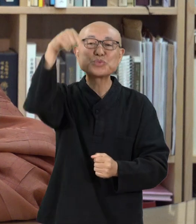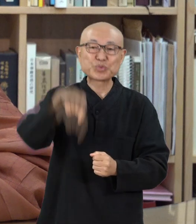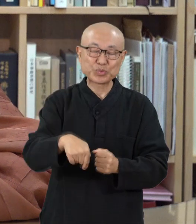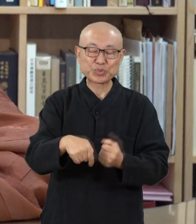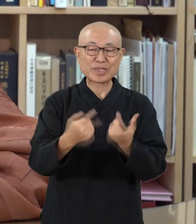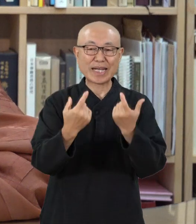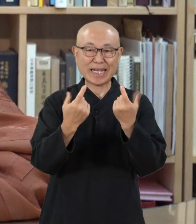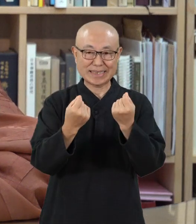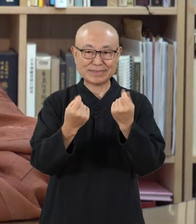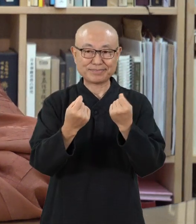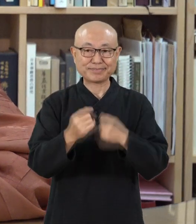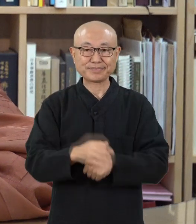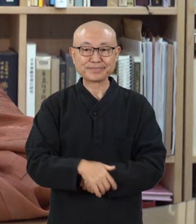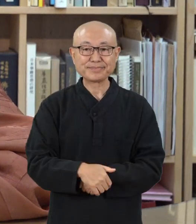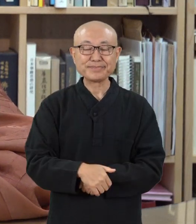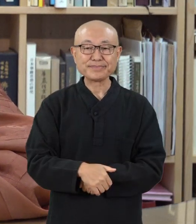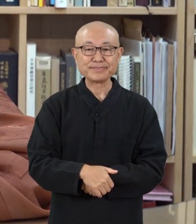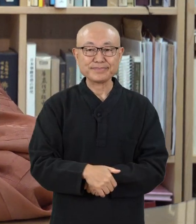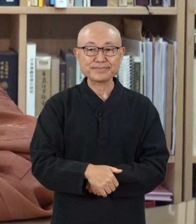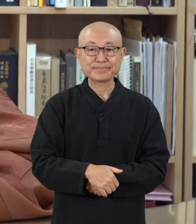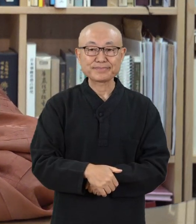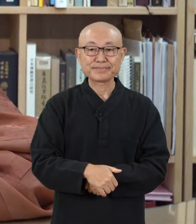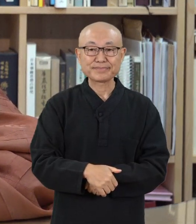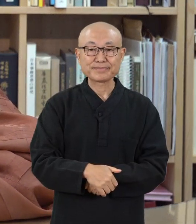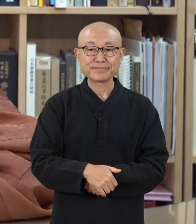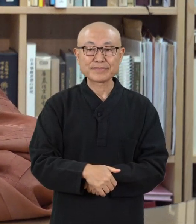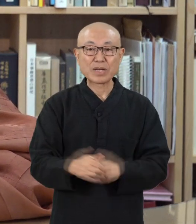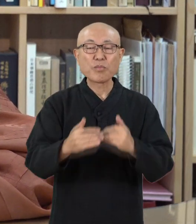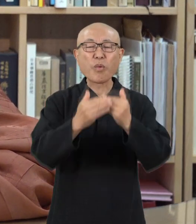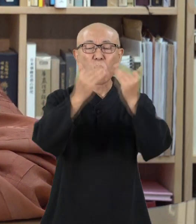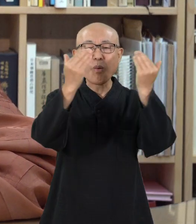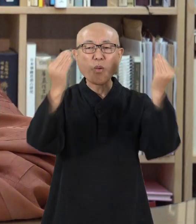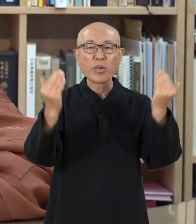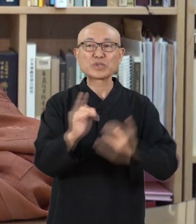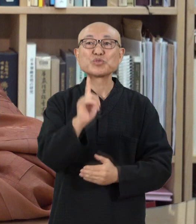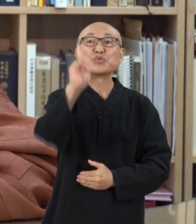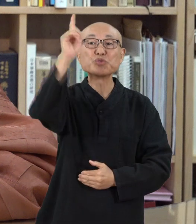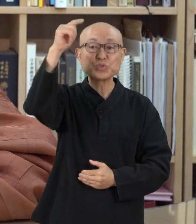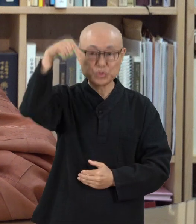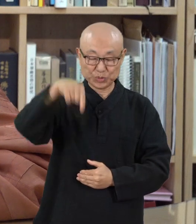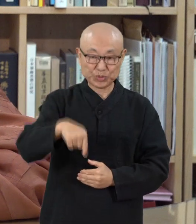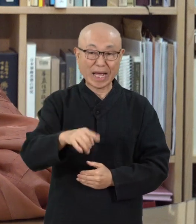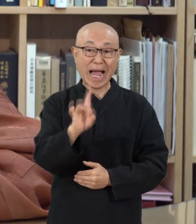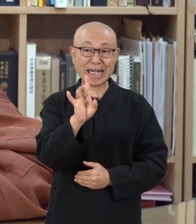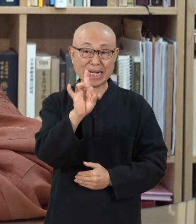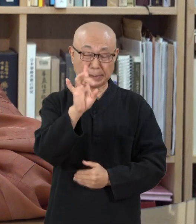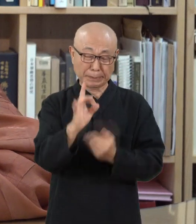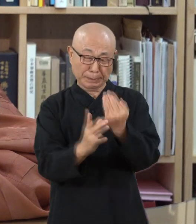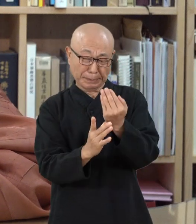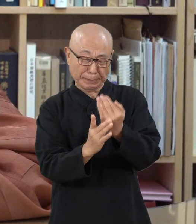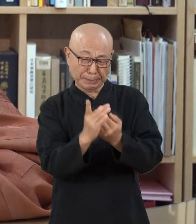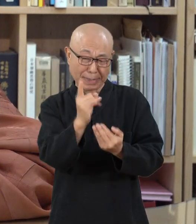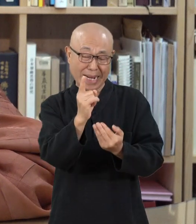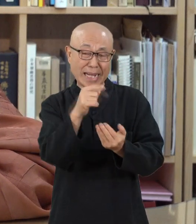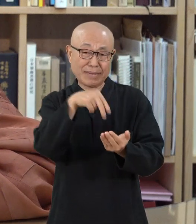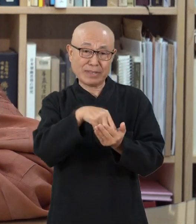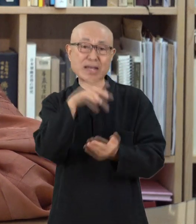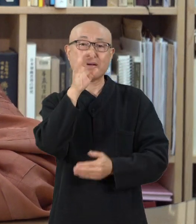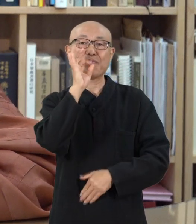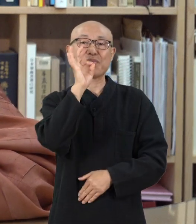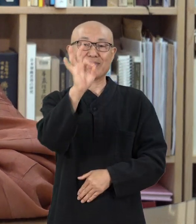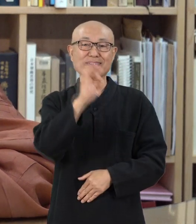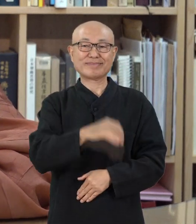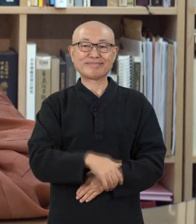하엄경에서는 법계관이라고 하는 말씀이 있는데요. 온 우주법계를 하나로서 잘 살펴보는